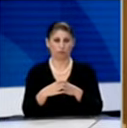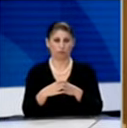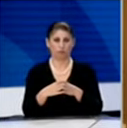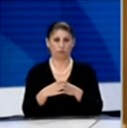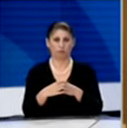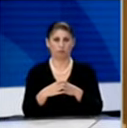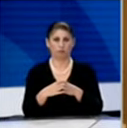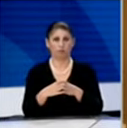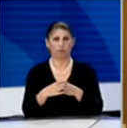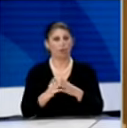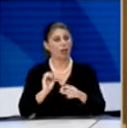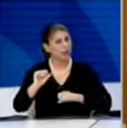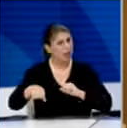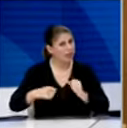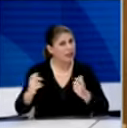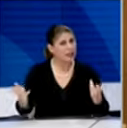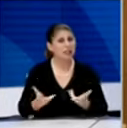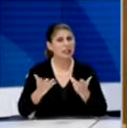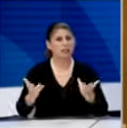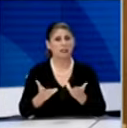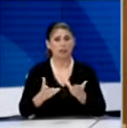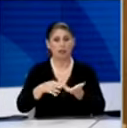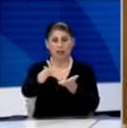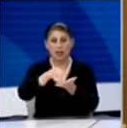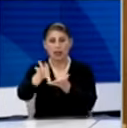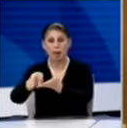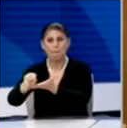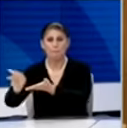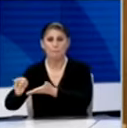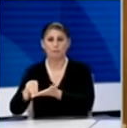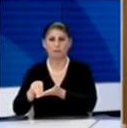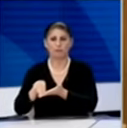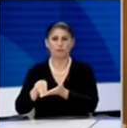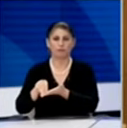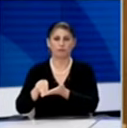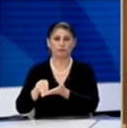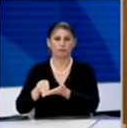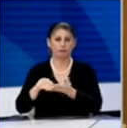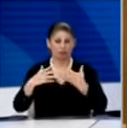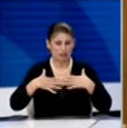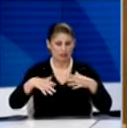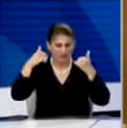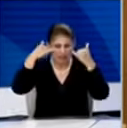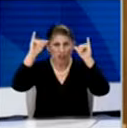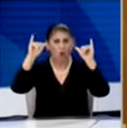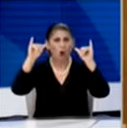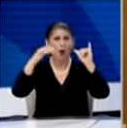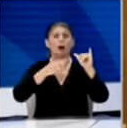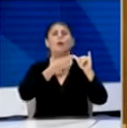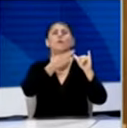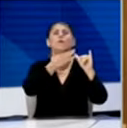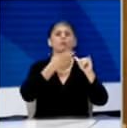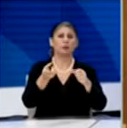ενεργήσετε στοιχειοδός για να περισυλλεγούν τα κουφάρια των ζώων που χάθηκαν.